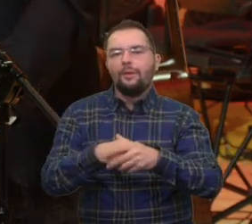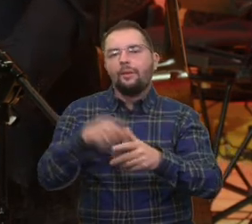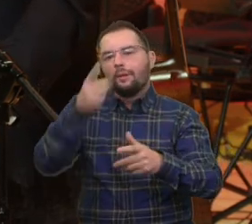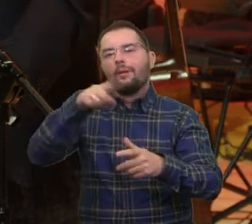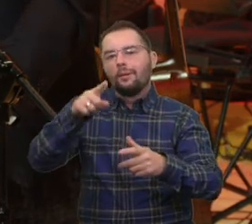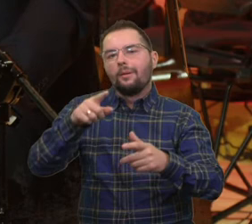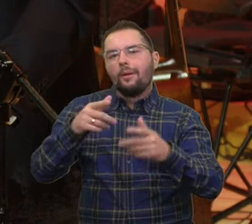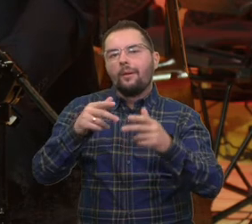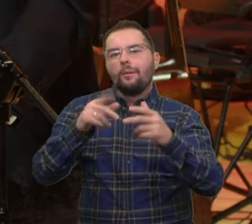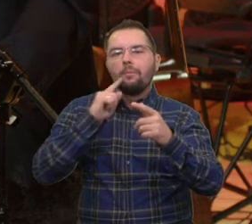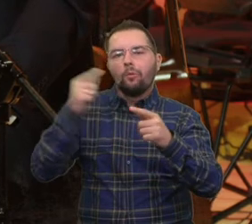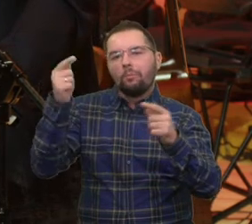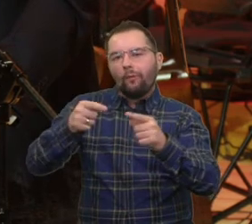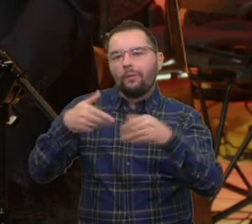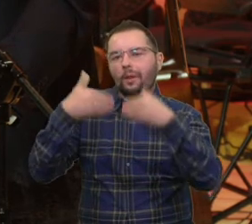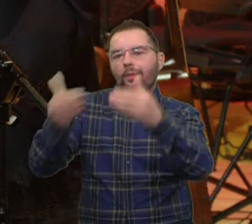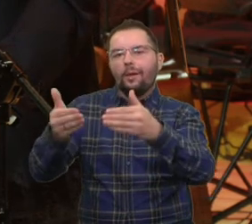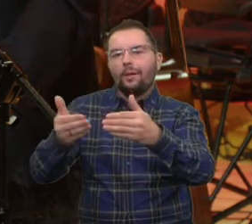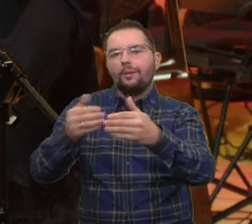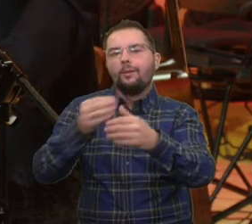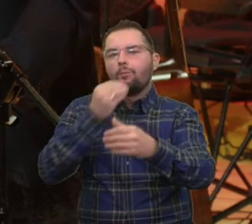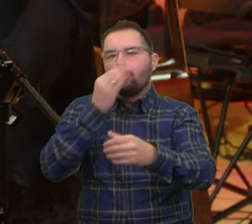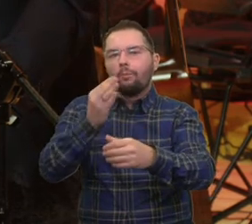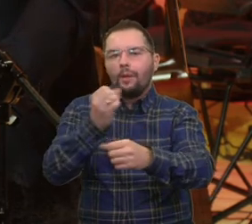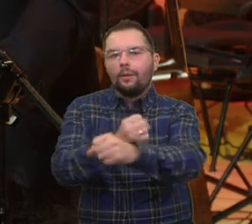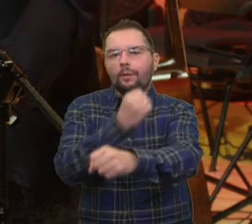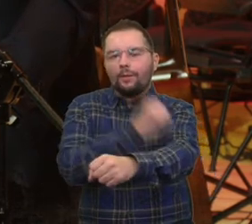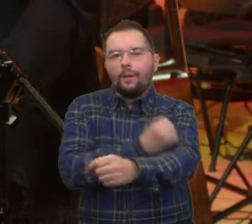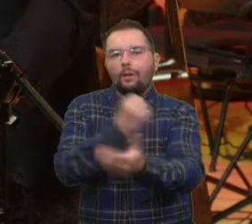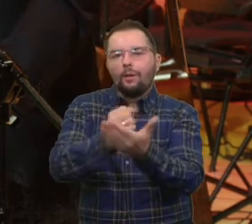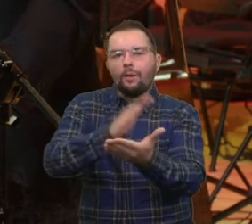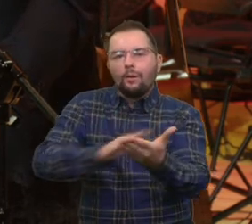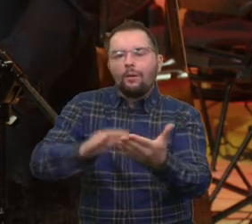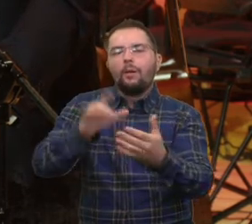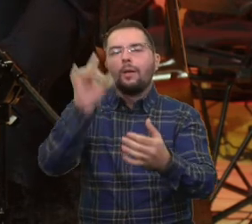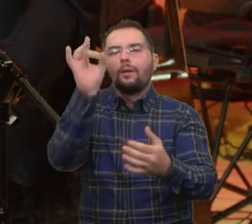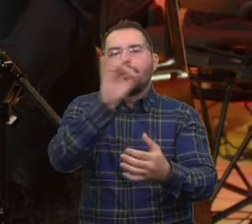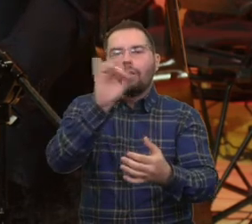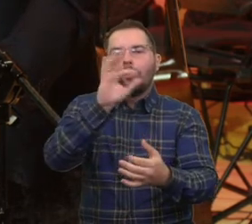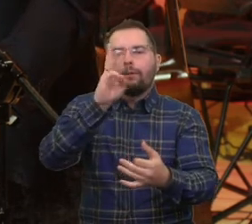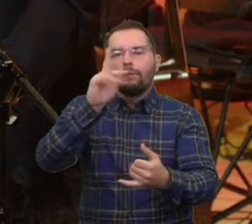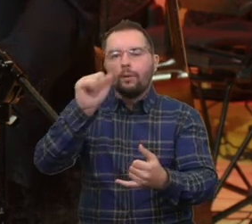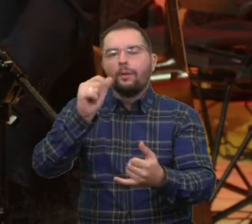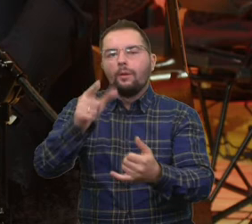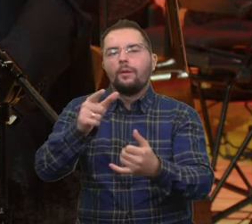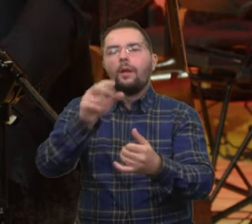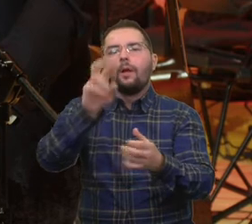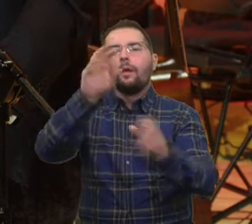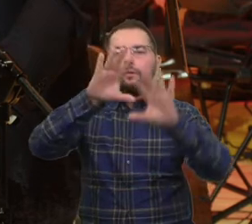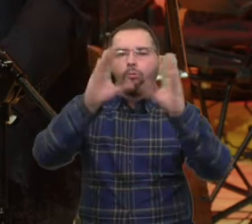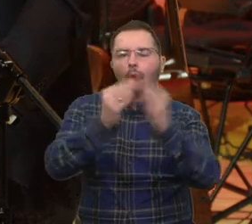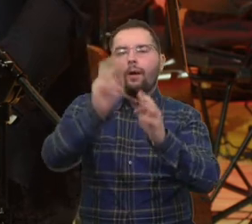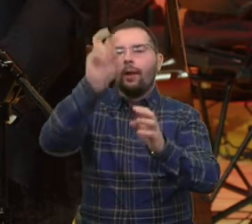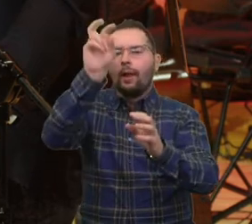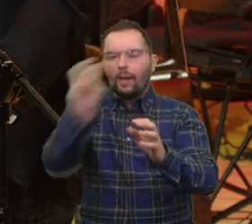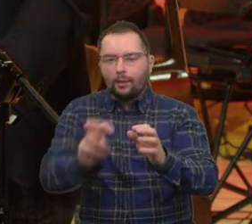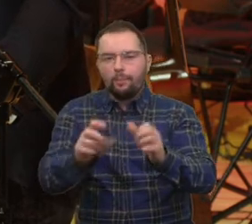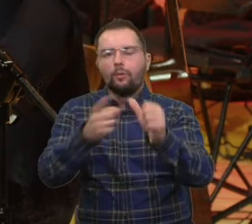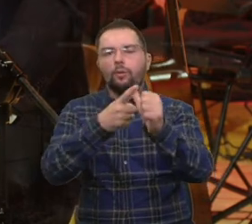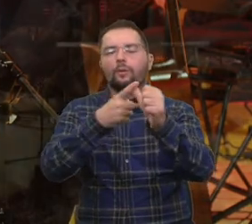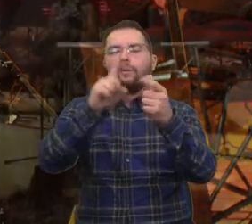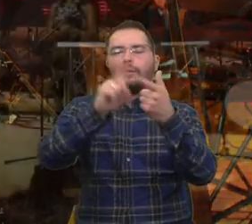tytuł superstarosty. Przedstawiam Państwu pana Grzegorza Swobodę, starostę Raciborskiego. Zapraszamy do nas.